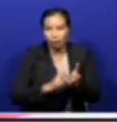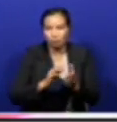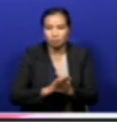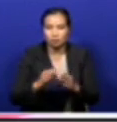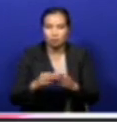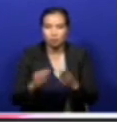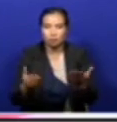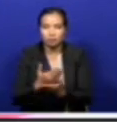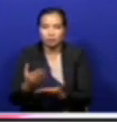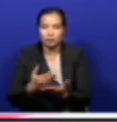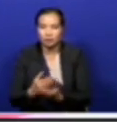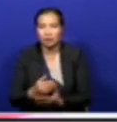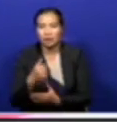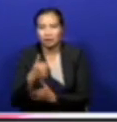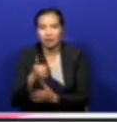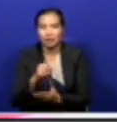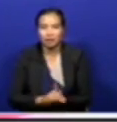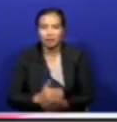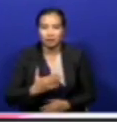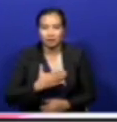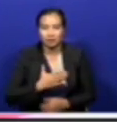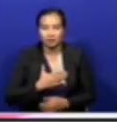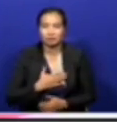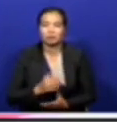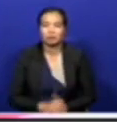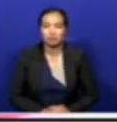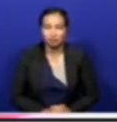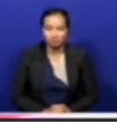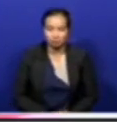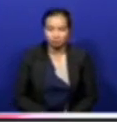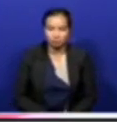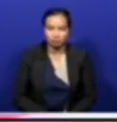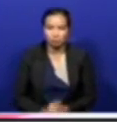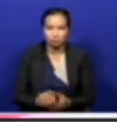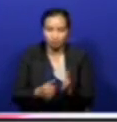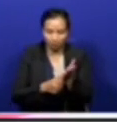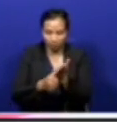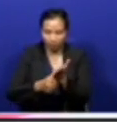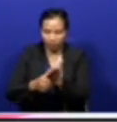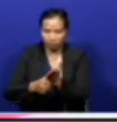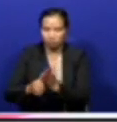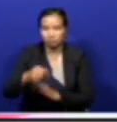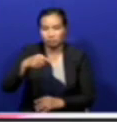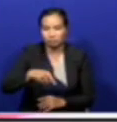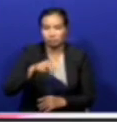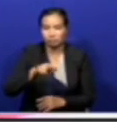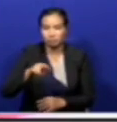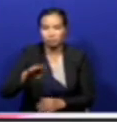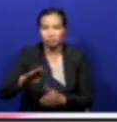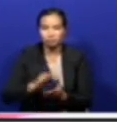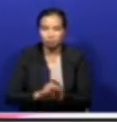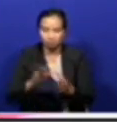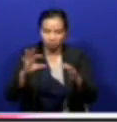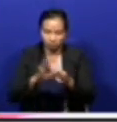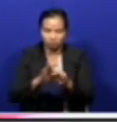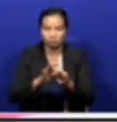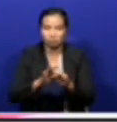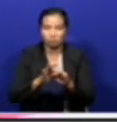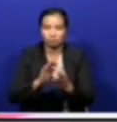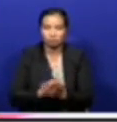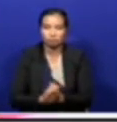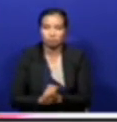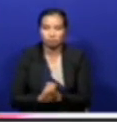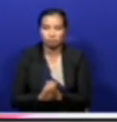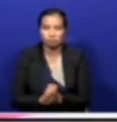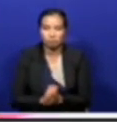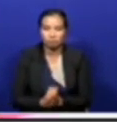ารณาได้เจตนารมณ์ที่ท่านสามารถไปแก้ไขบทบัญญัตินะครับที่เกี่ยวเนื่องเกี่ยวข้องเมื่อประก